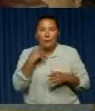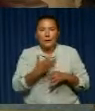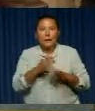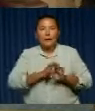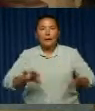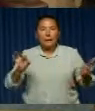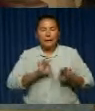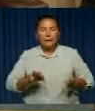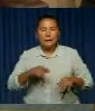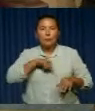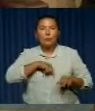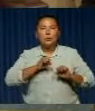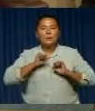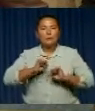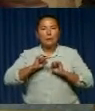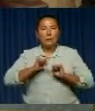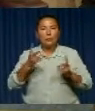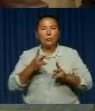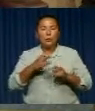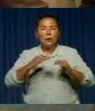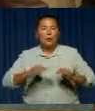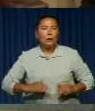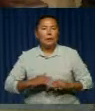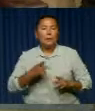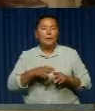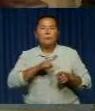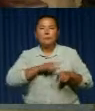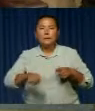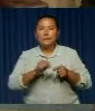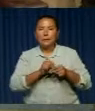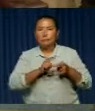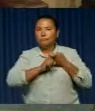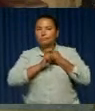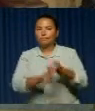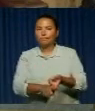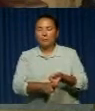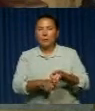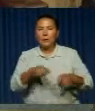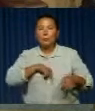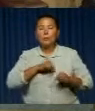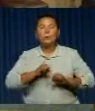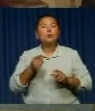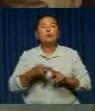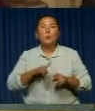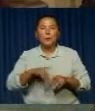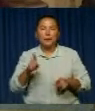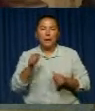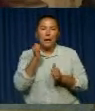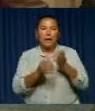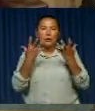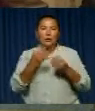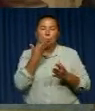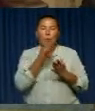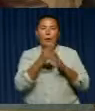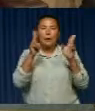кетем, иммунитеті төмен, қорғаныш күші төмен азаматтарда болады да. Иммунитет төмен деген нәрсе не ол? Ол күнделікті өзінің